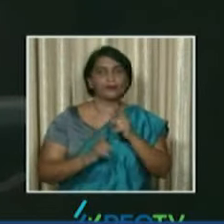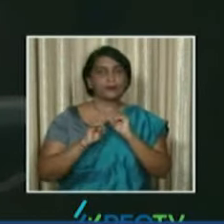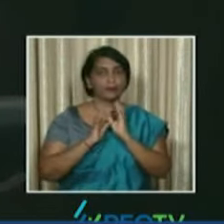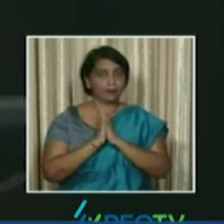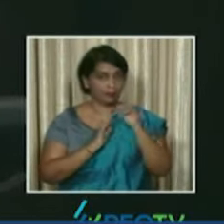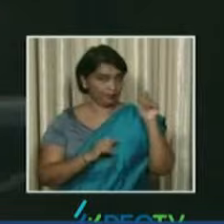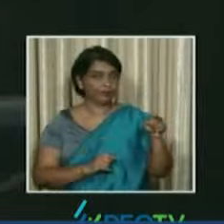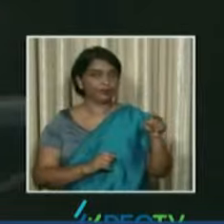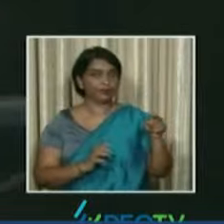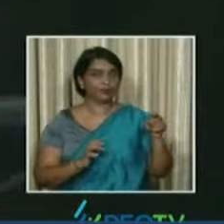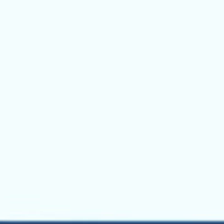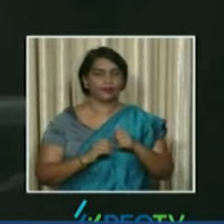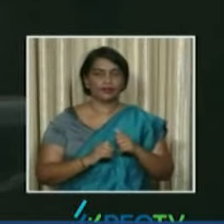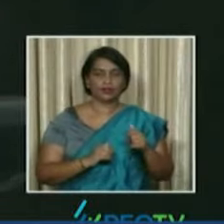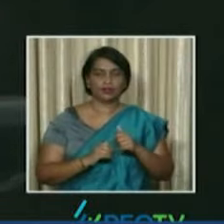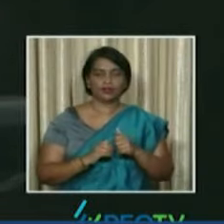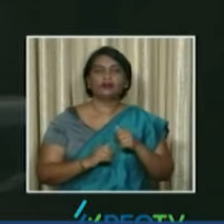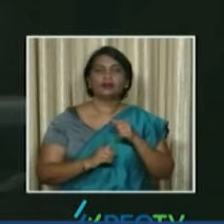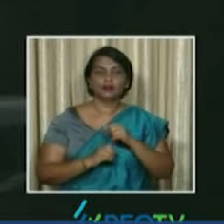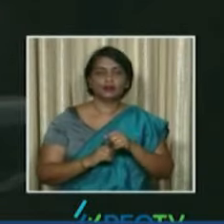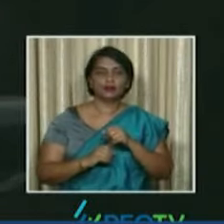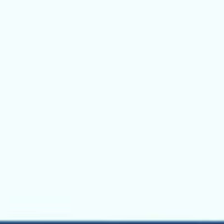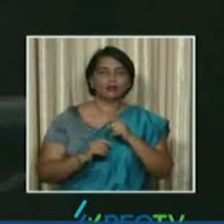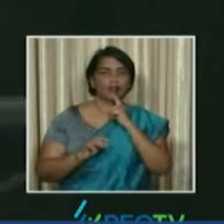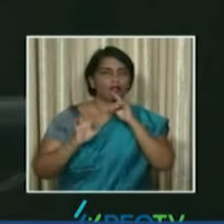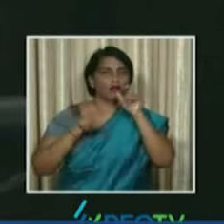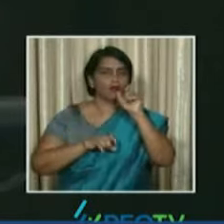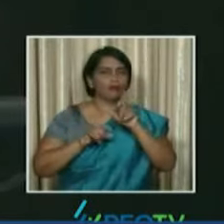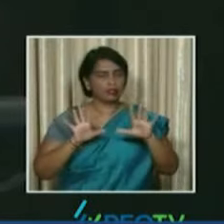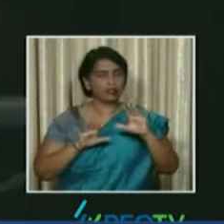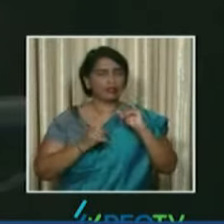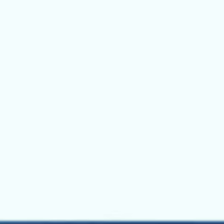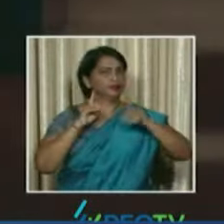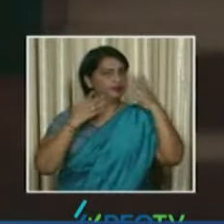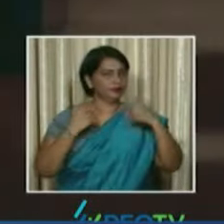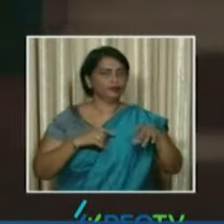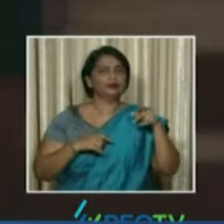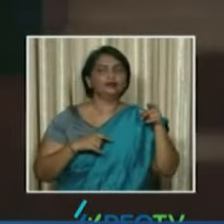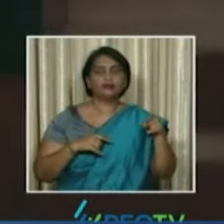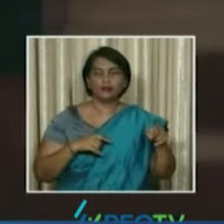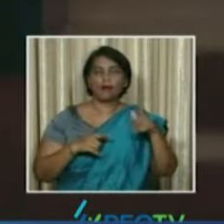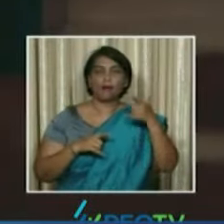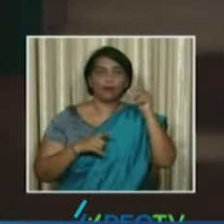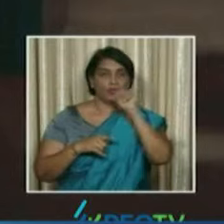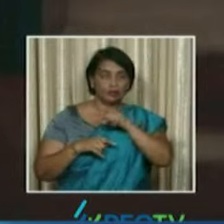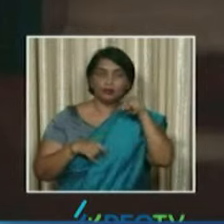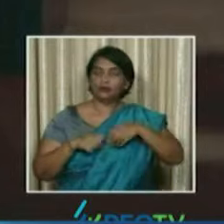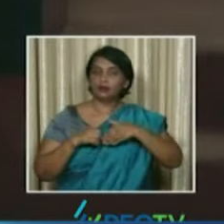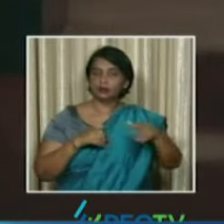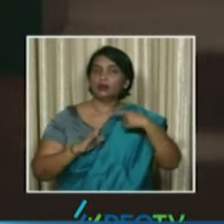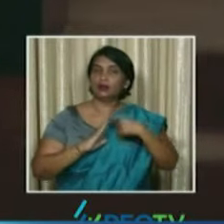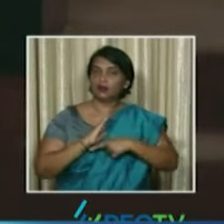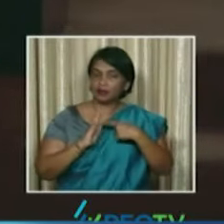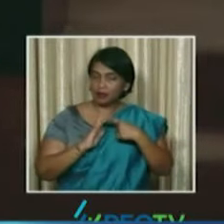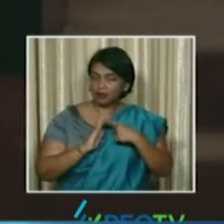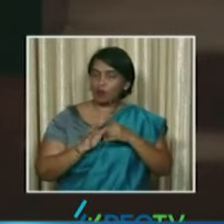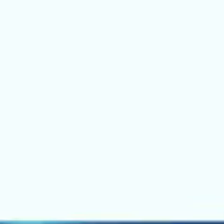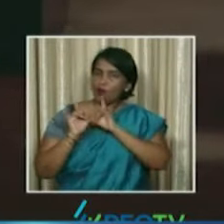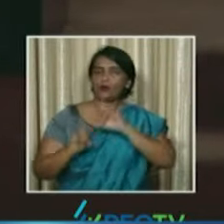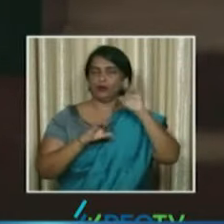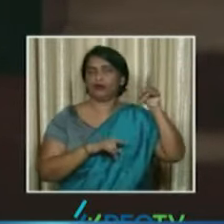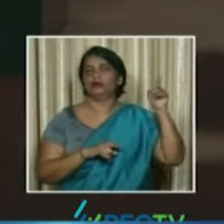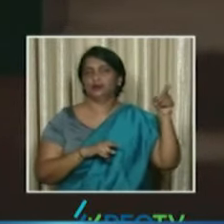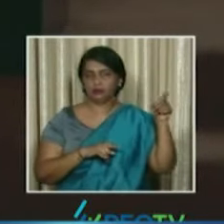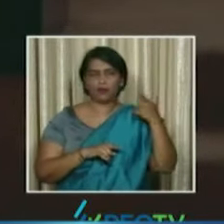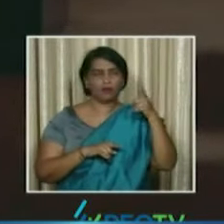එකේ 110 දෙනෙක් හා සමාන ප්‍රමාණයක් නිලධාරීන් හිඟයි. මාලදිවයිනේ මේ වෙනකොට ලංකාවට උනා සමානම දෙයක් වෙලා